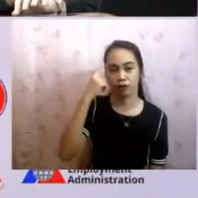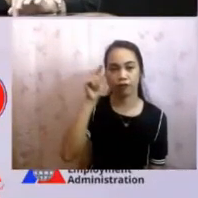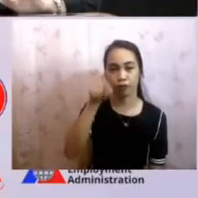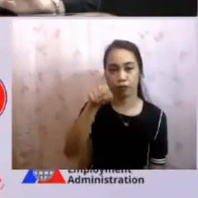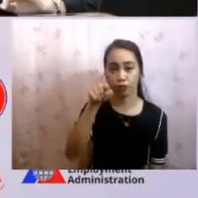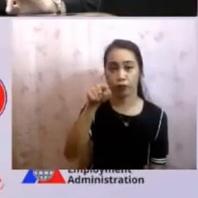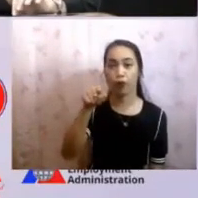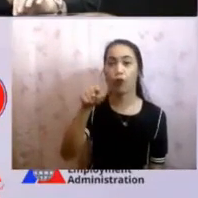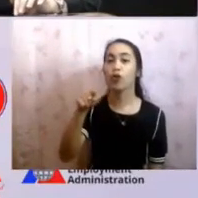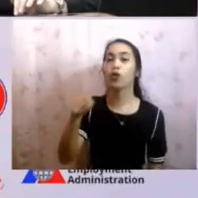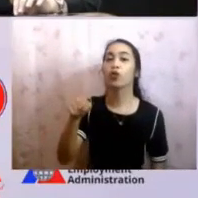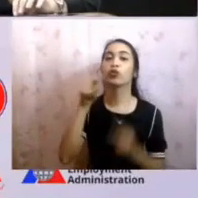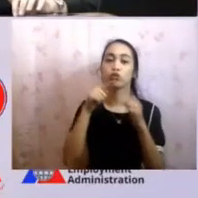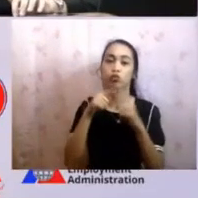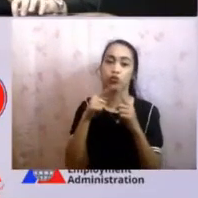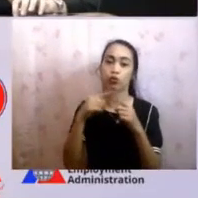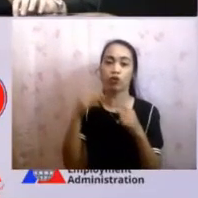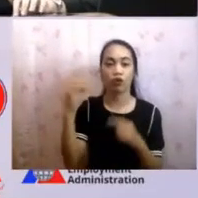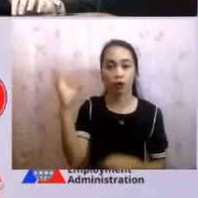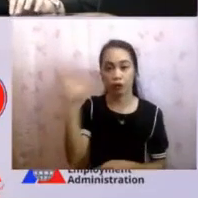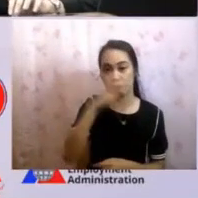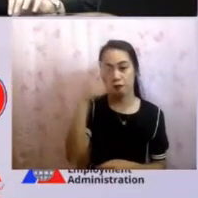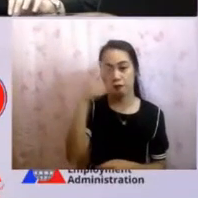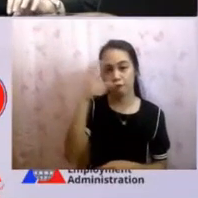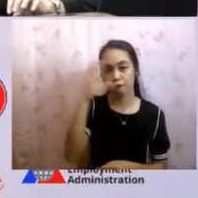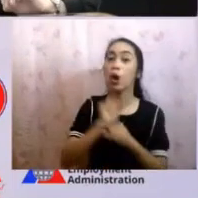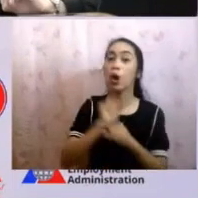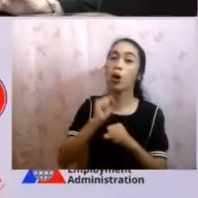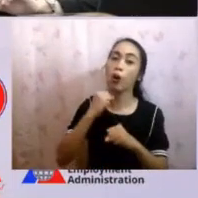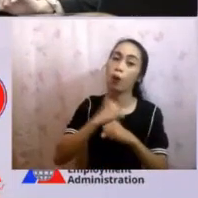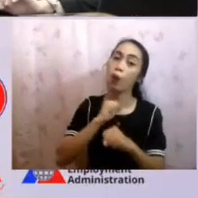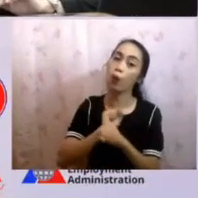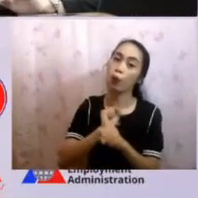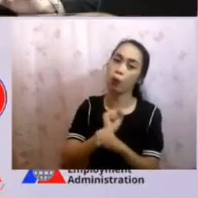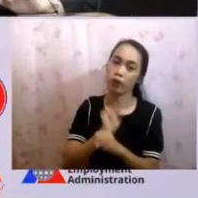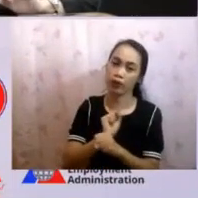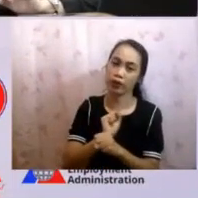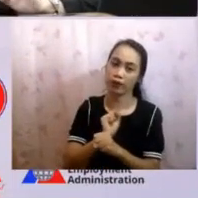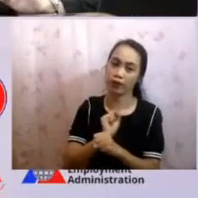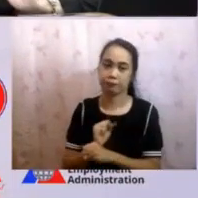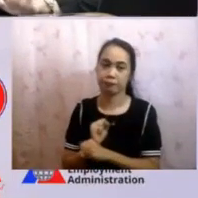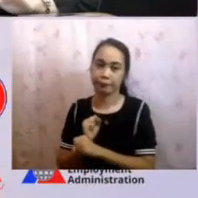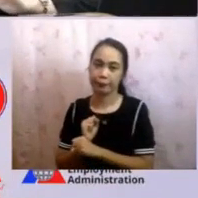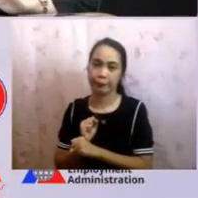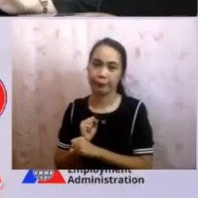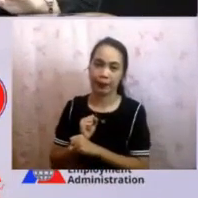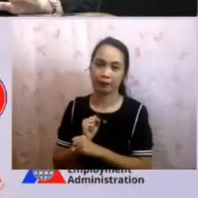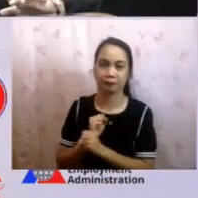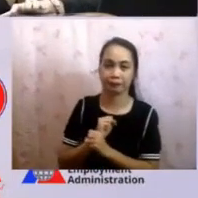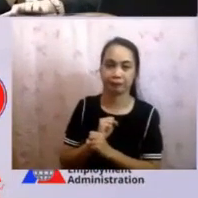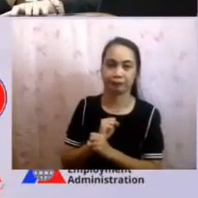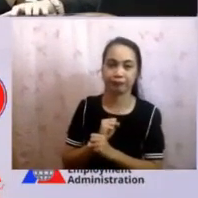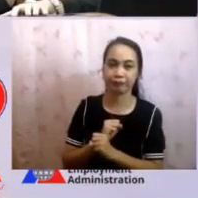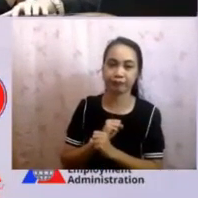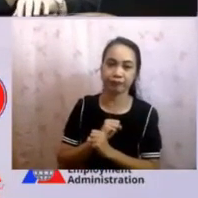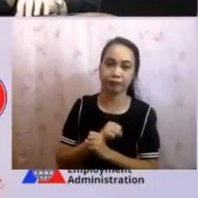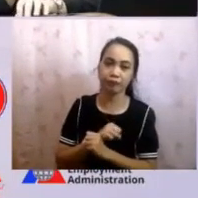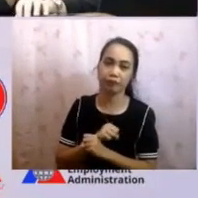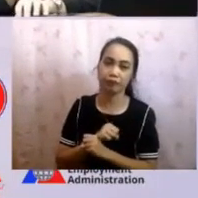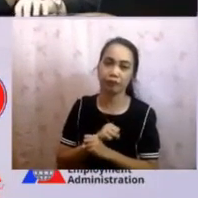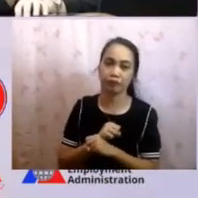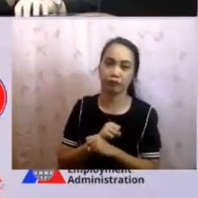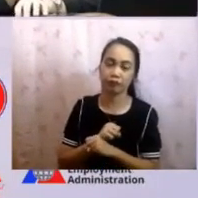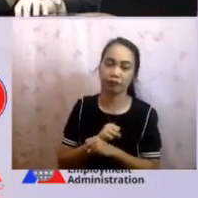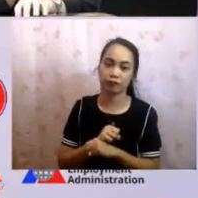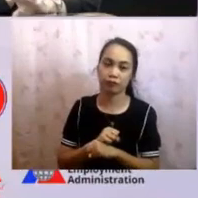agencies. Anyway, discussions on that further about mga anti-illegal recruitment will be discussed by the PUEA or